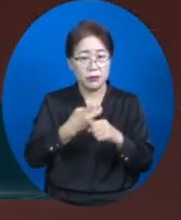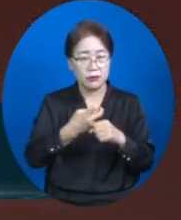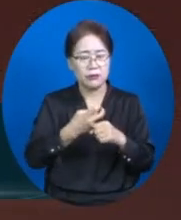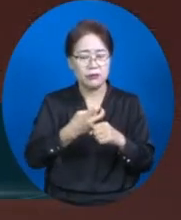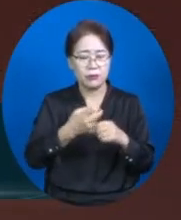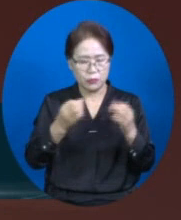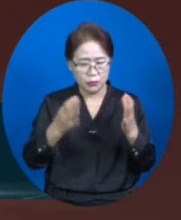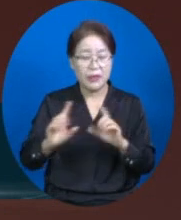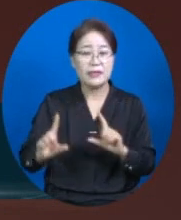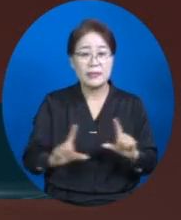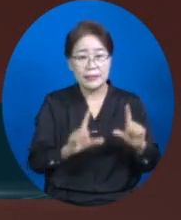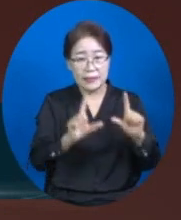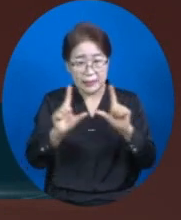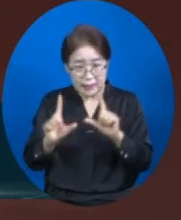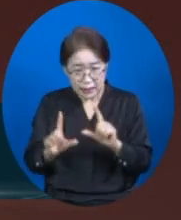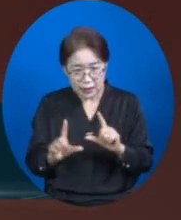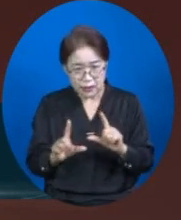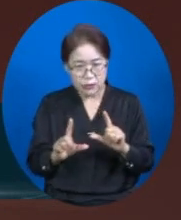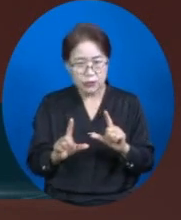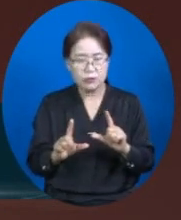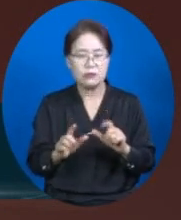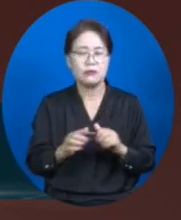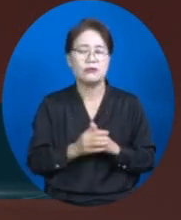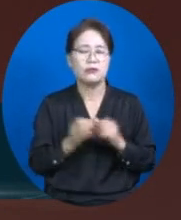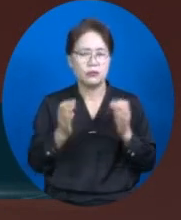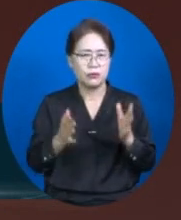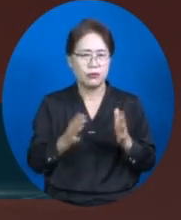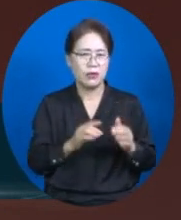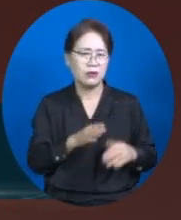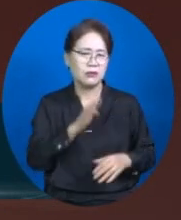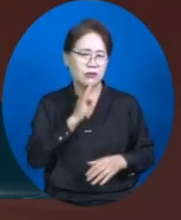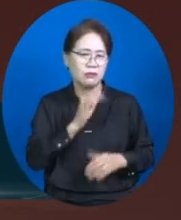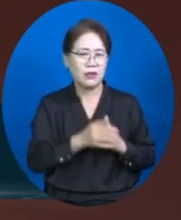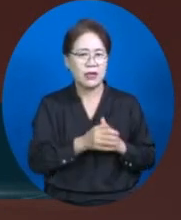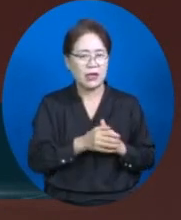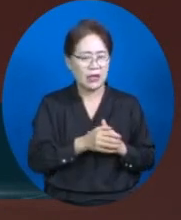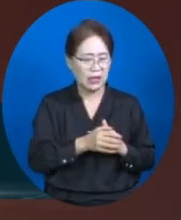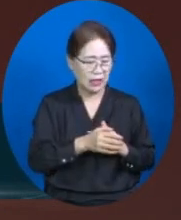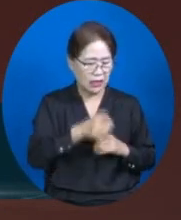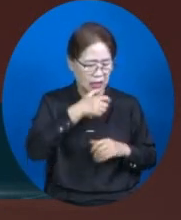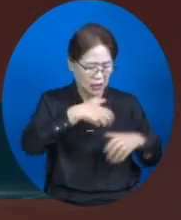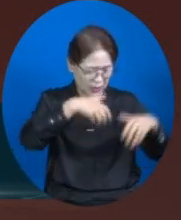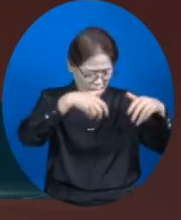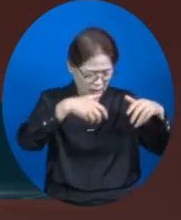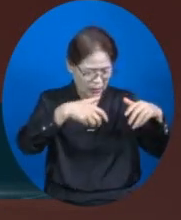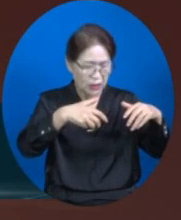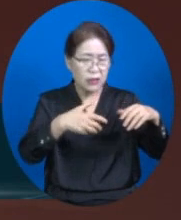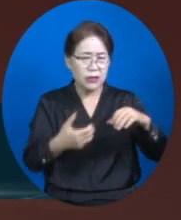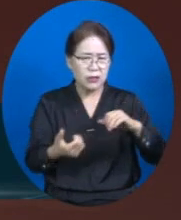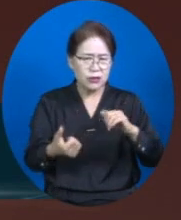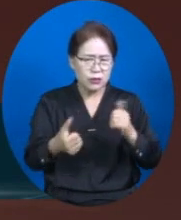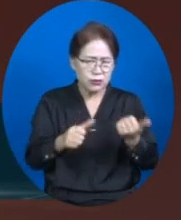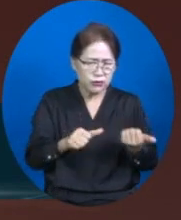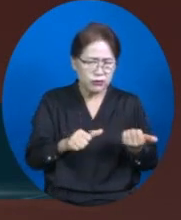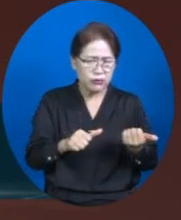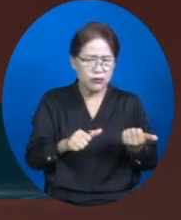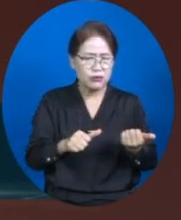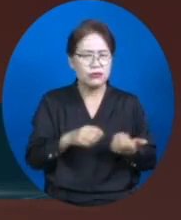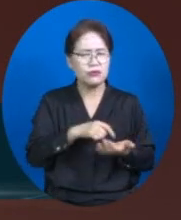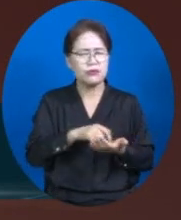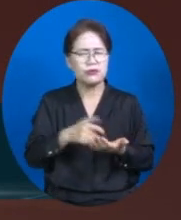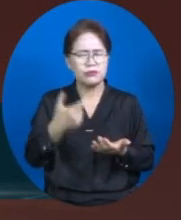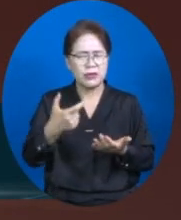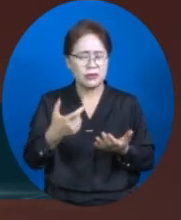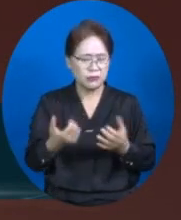120년의 인생을 살면서 모세는 정말 홍수처럼이 땅을 떠나가는 수많은 사람들의 죽음의 모습을